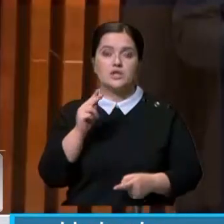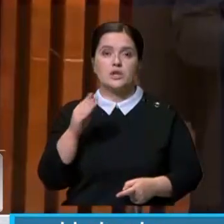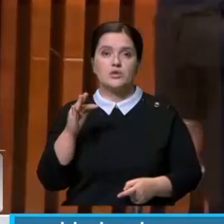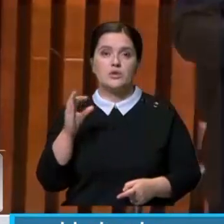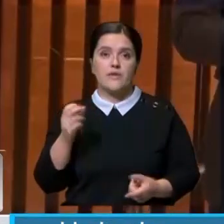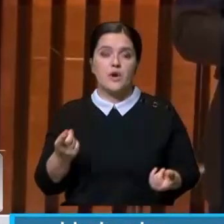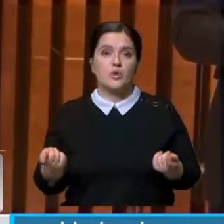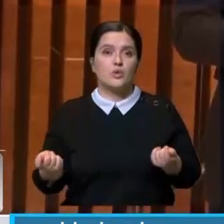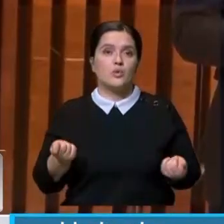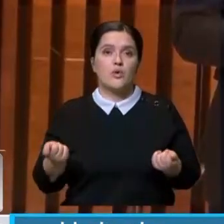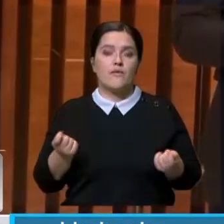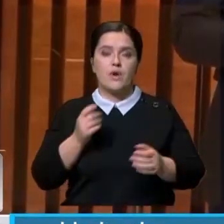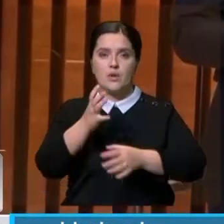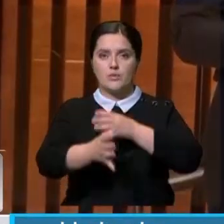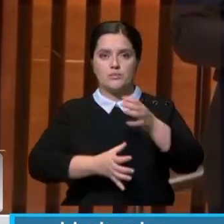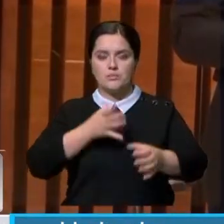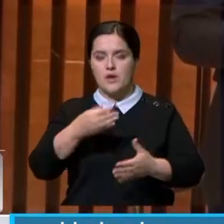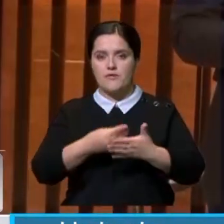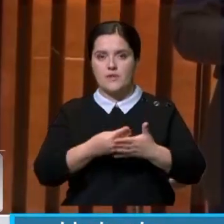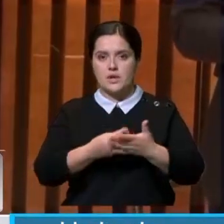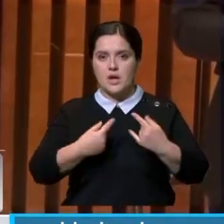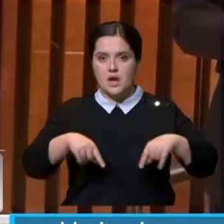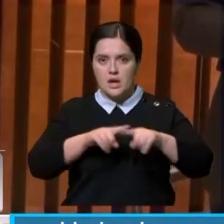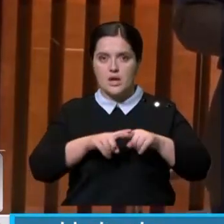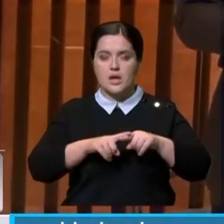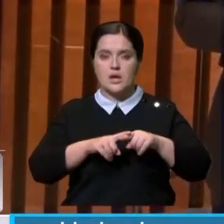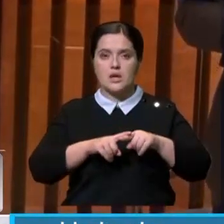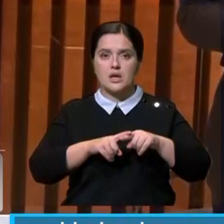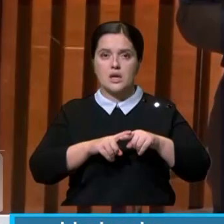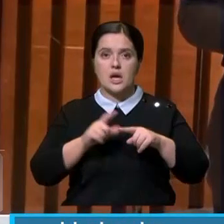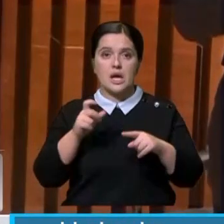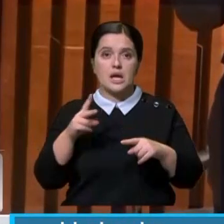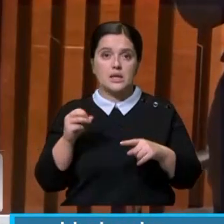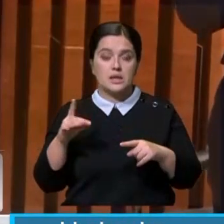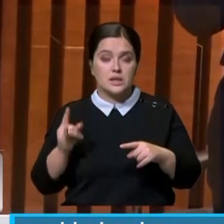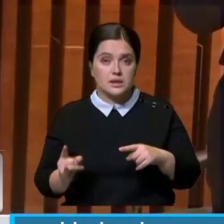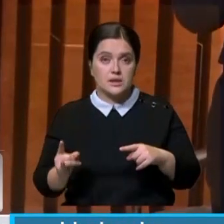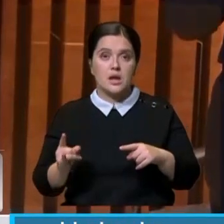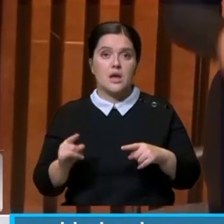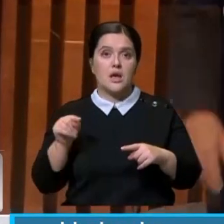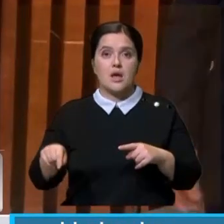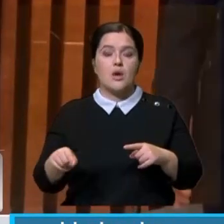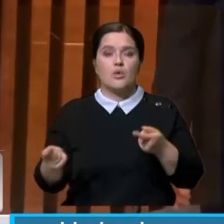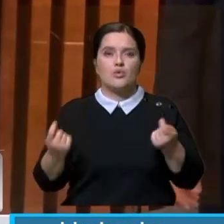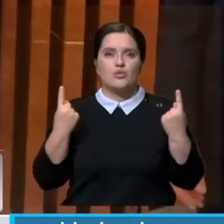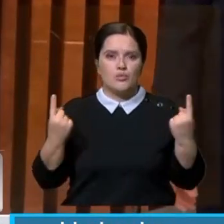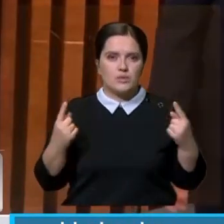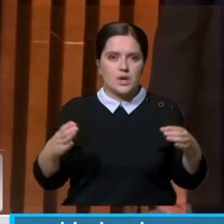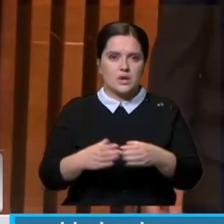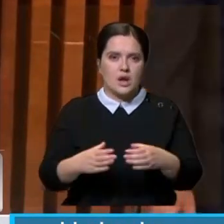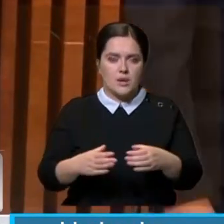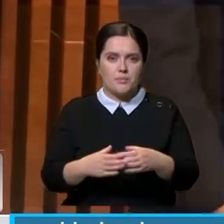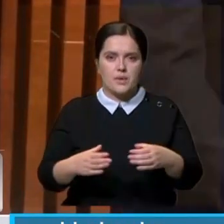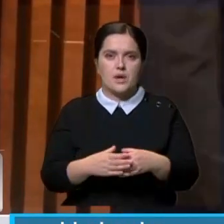с руководителями глобальных финансовых институтов, другими словами, инвесторами. Здесь присутствуют руководители крупных компаний, к примеру,